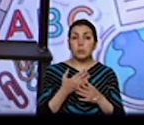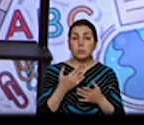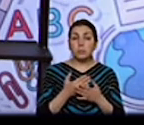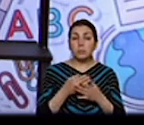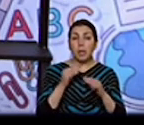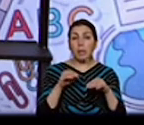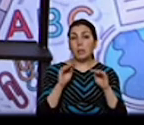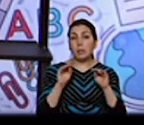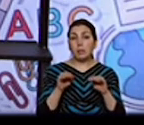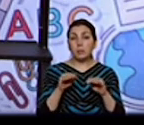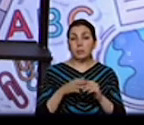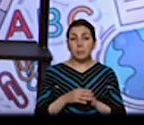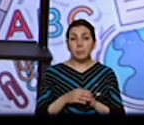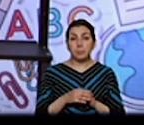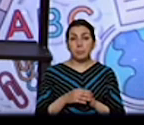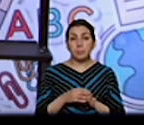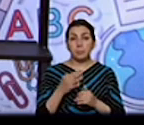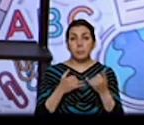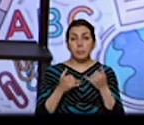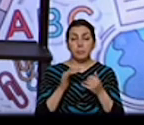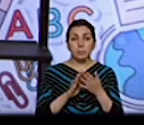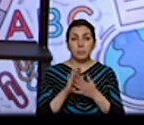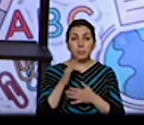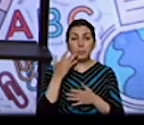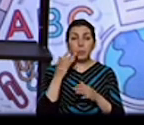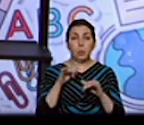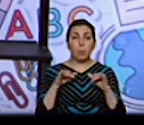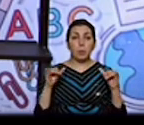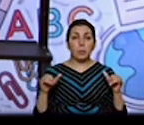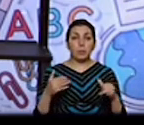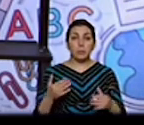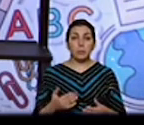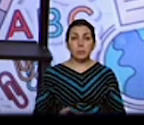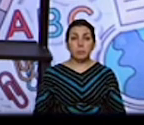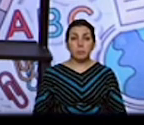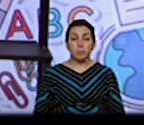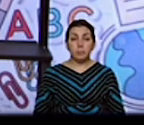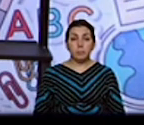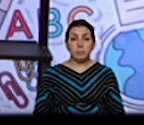xususiyatlari uchungina ekib, yetishtirishadi va ko'paytirishadi.